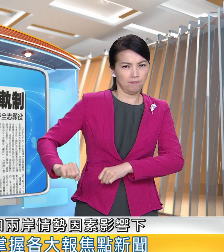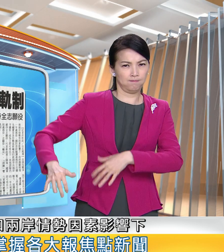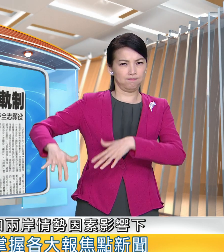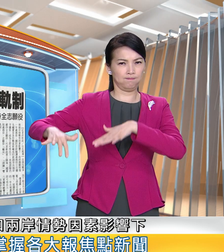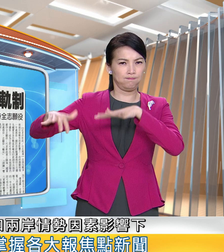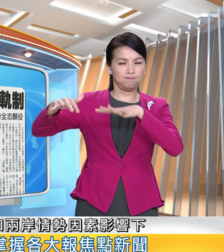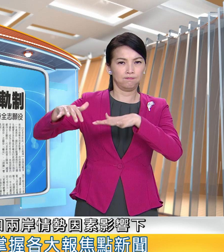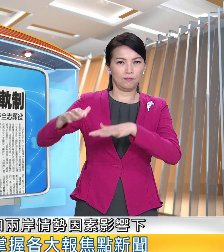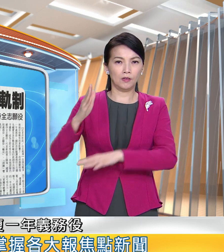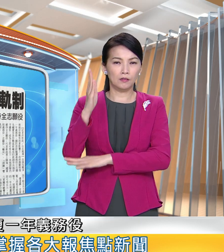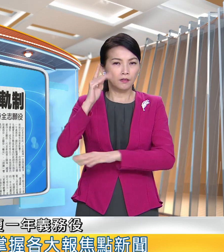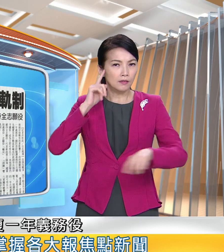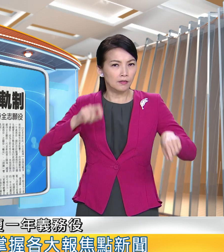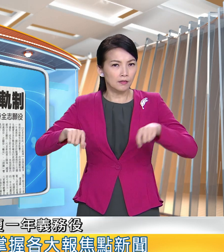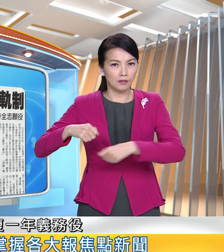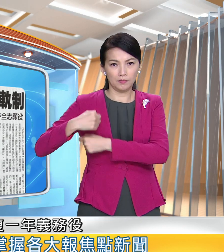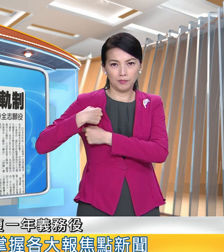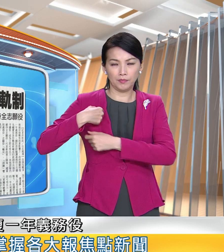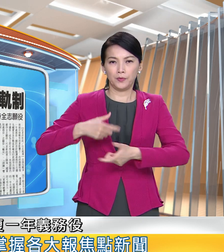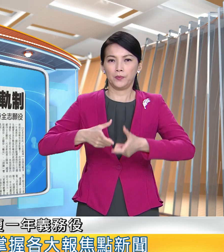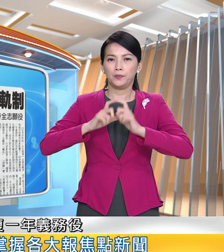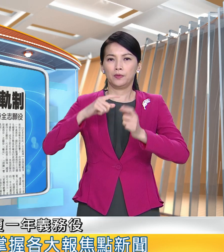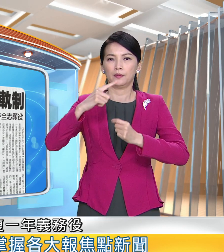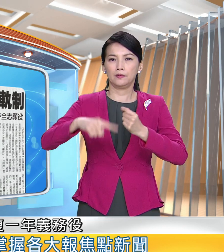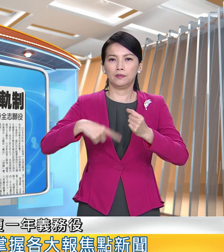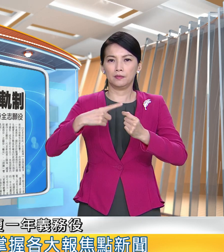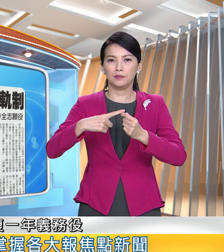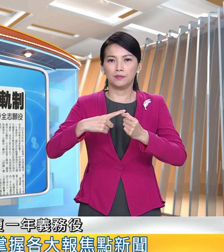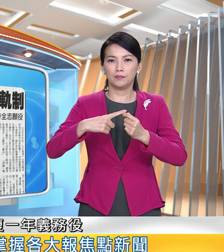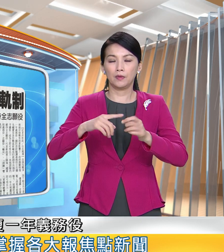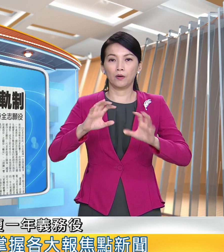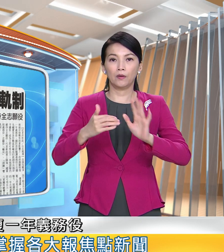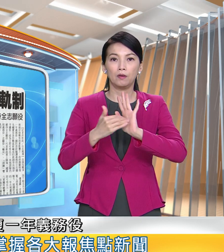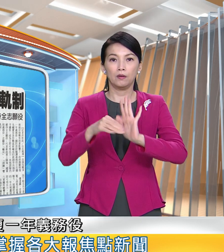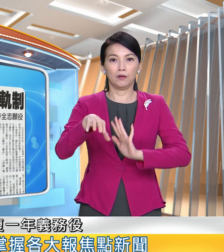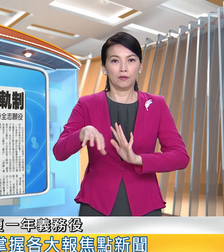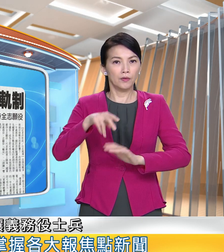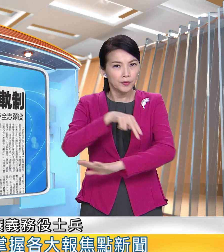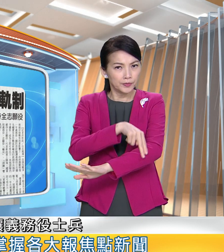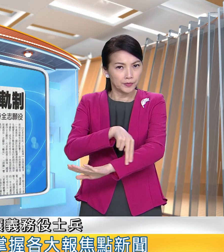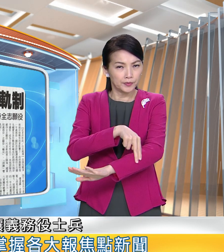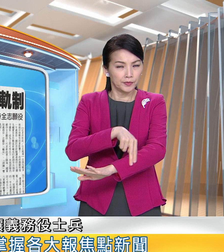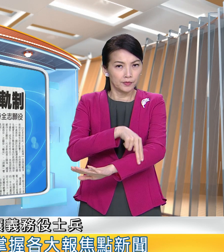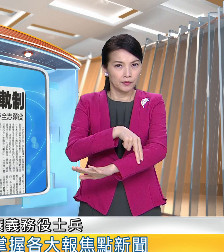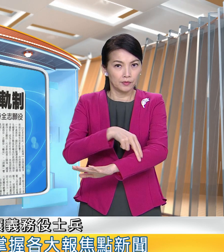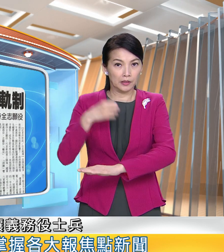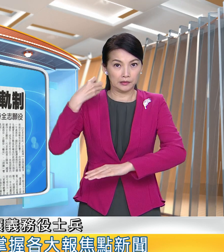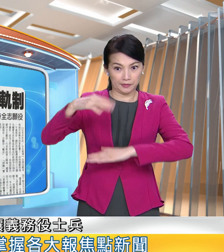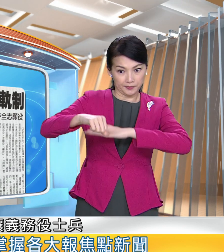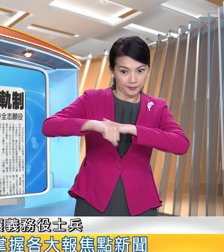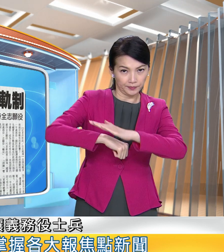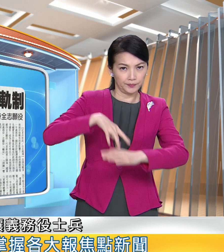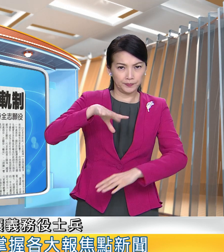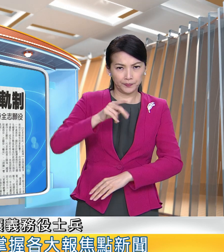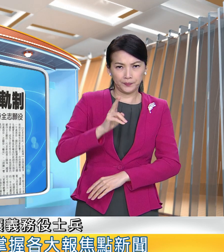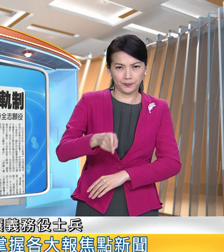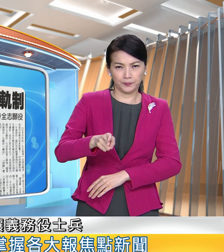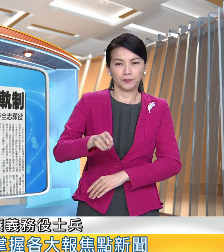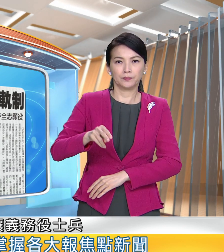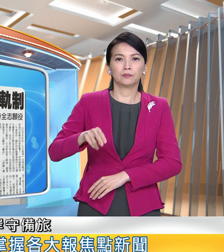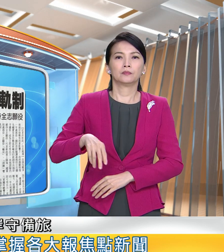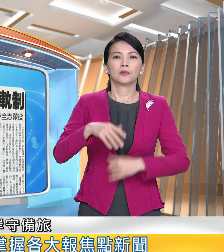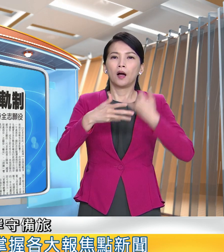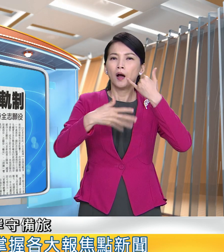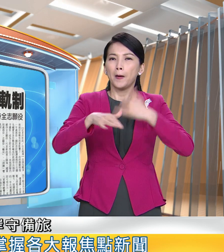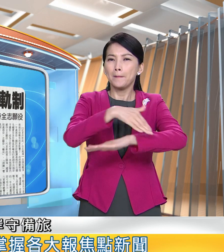下，政府推动恢复一年义务役，国防部严拟让义务役的士兵